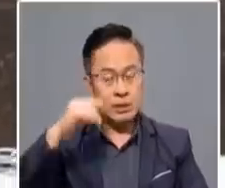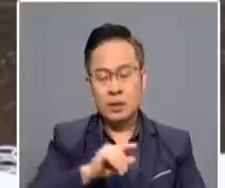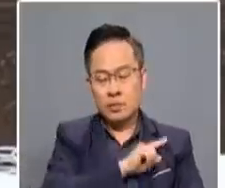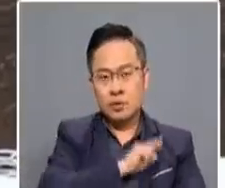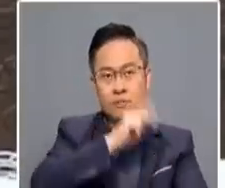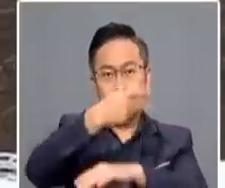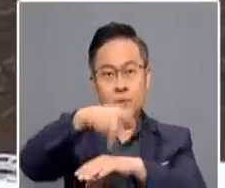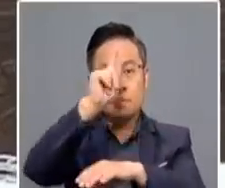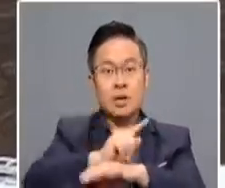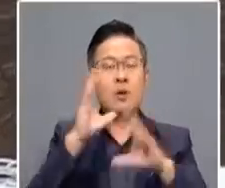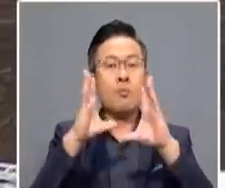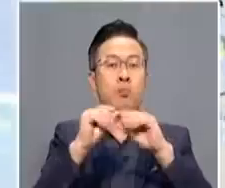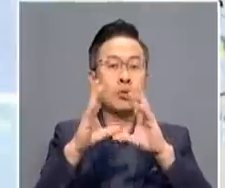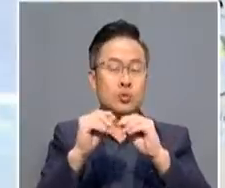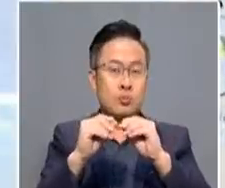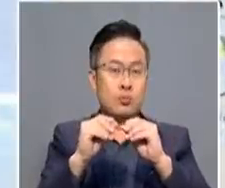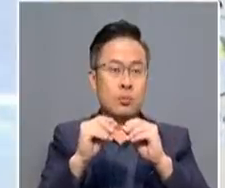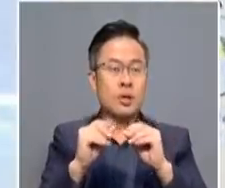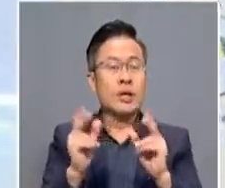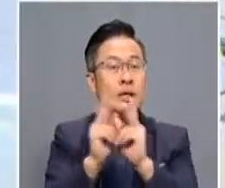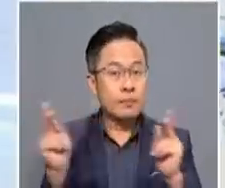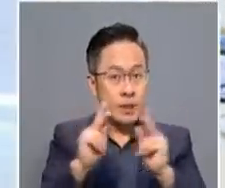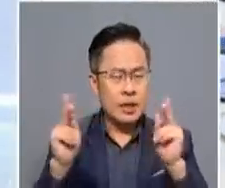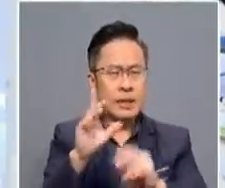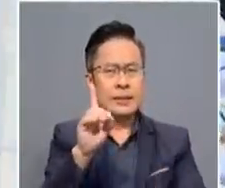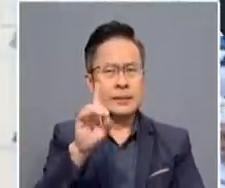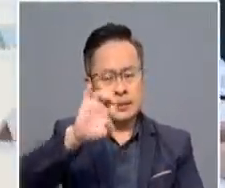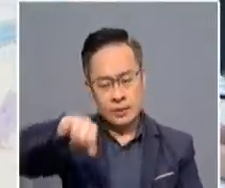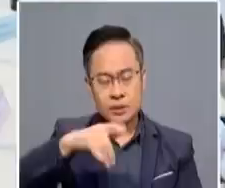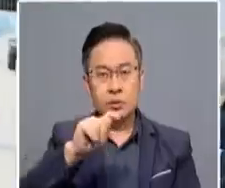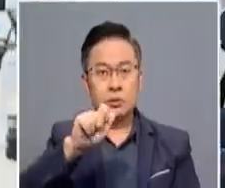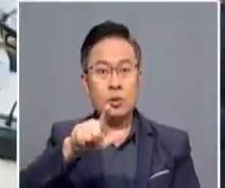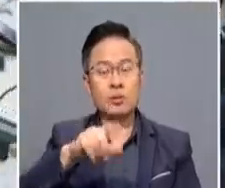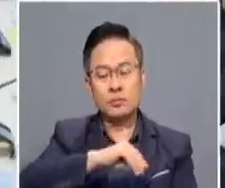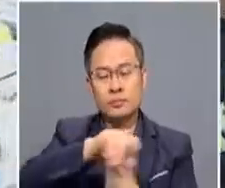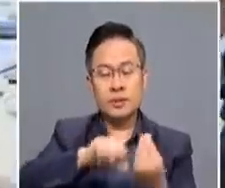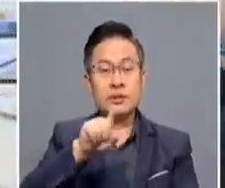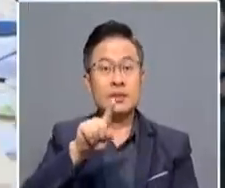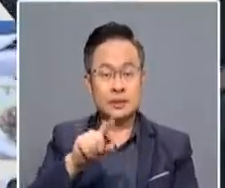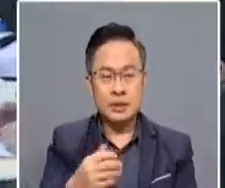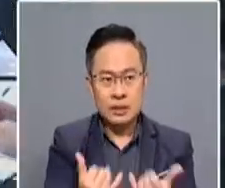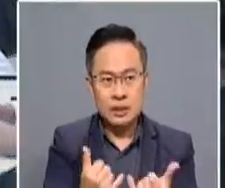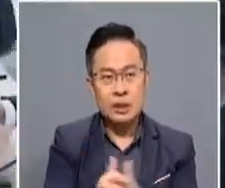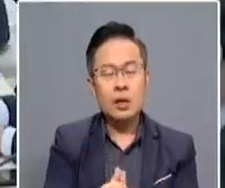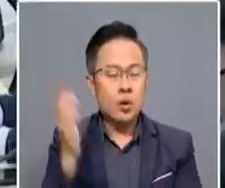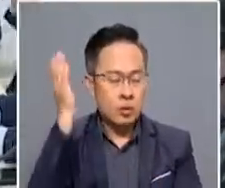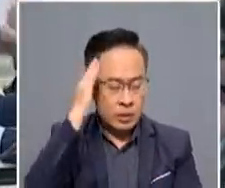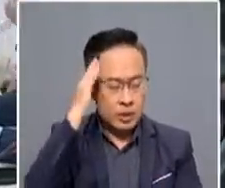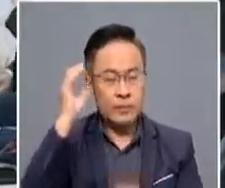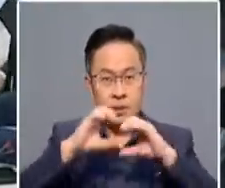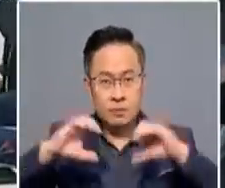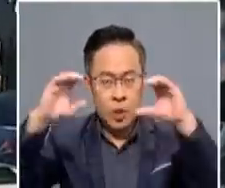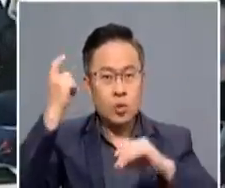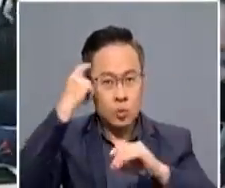ที่เป็นประธานการประชุมคณะกรรมการดิจิทัลเพื่อเศรษฐกิจและสังคมแห่งชาตินี่นะครับบอกว่ารัฐบาลเนี่ยเข้าใจว่าประ